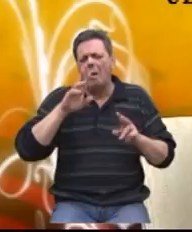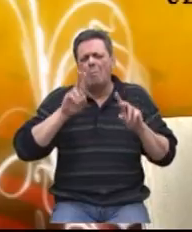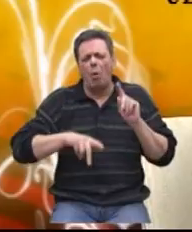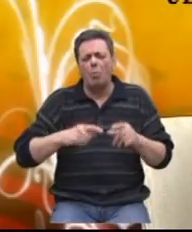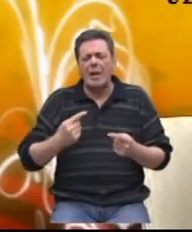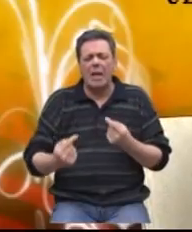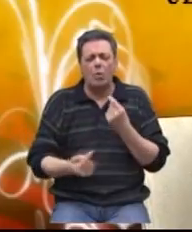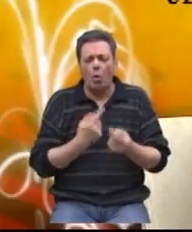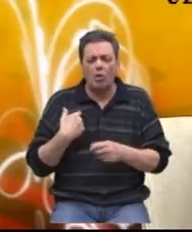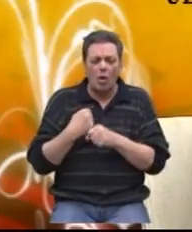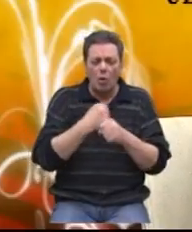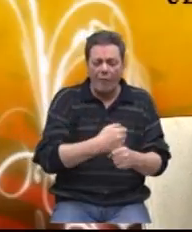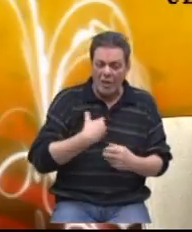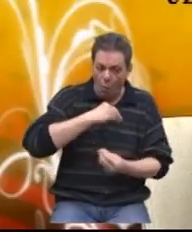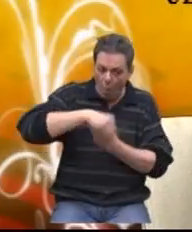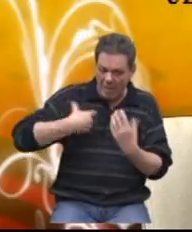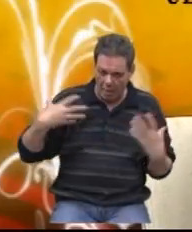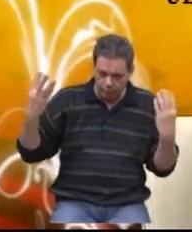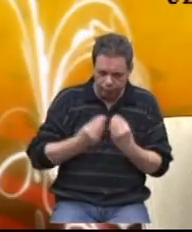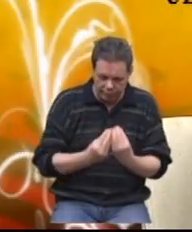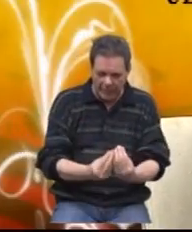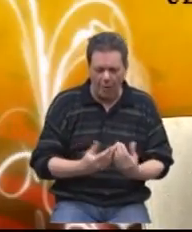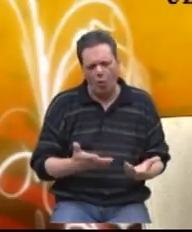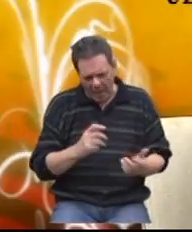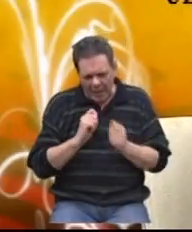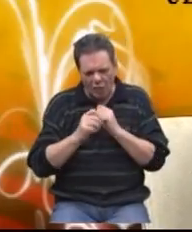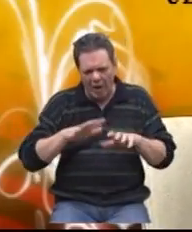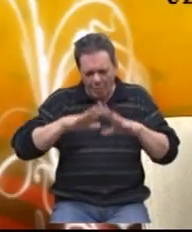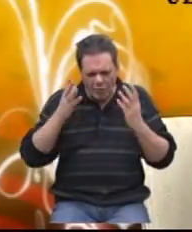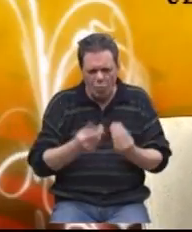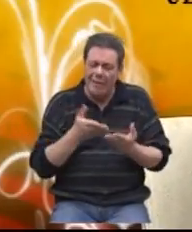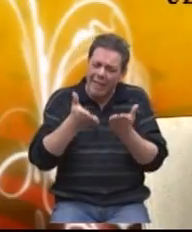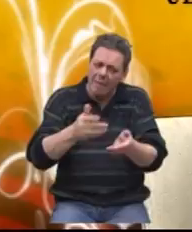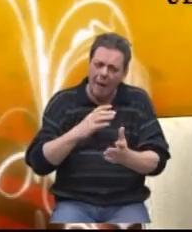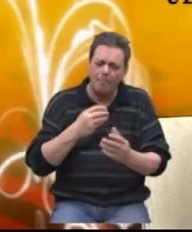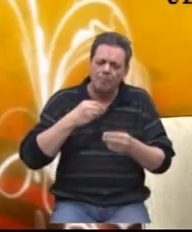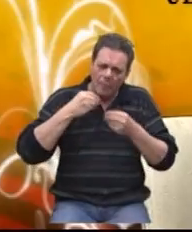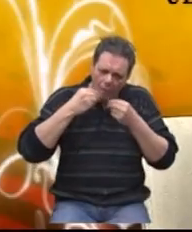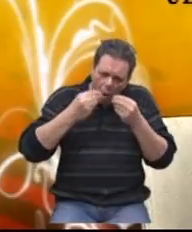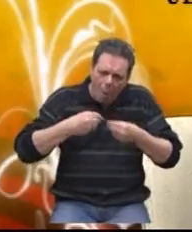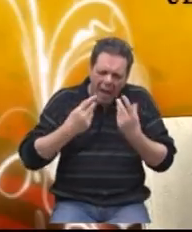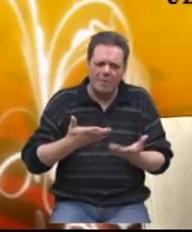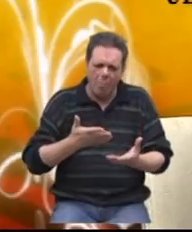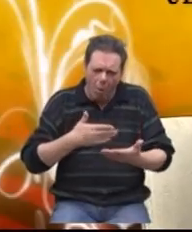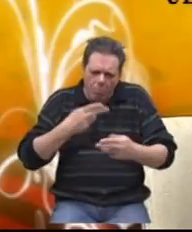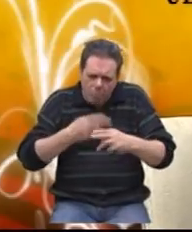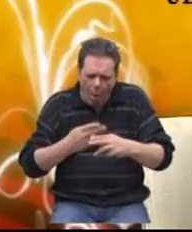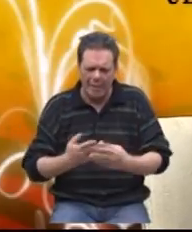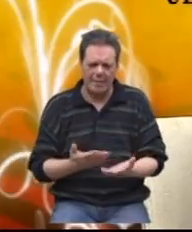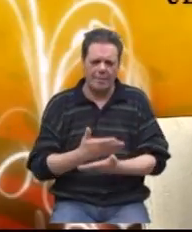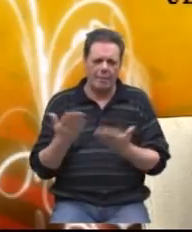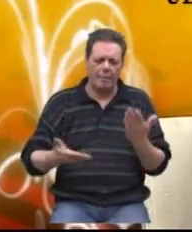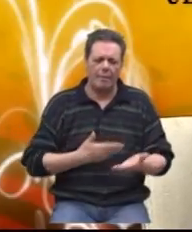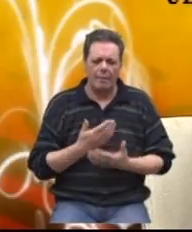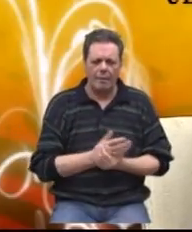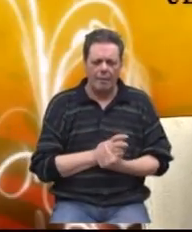i da oni dovedu svoju obitelj sa sobom, da i se s njima porazgovaramo i da njima objasnimo nekakav tijek bolesti ili nuspojavu ili